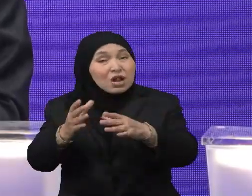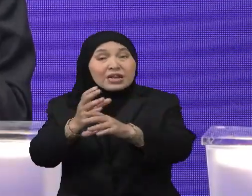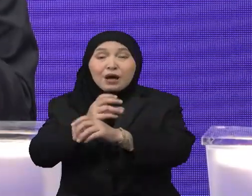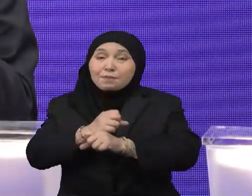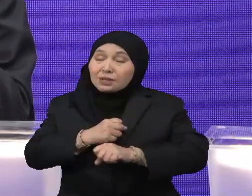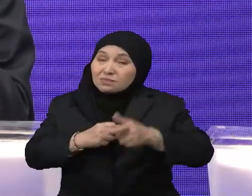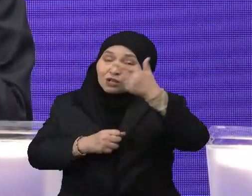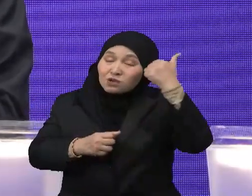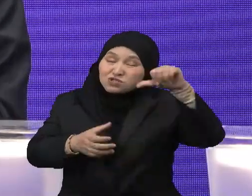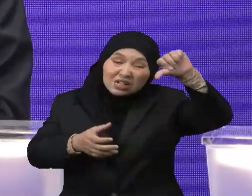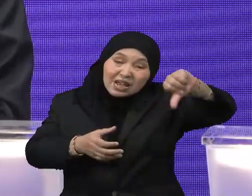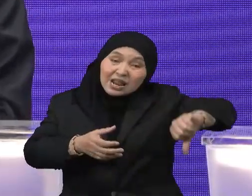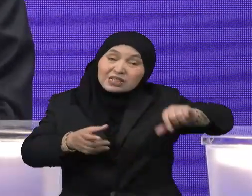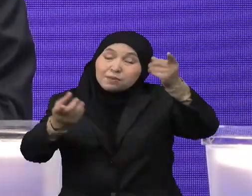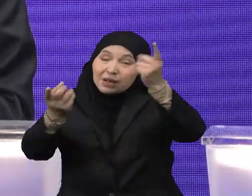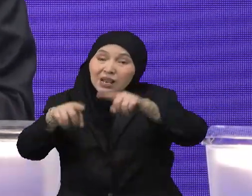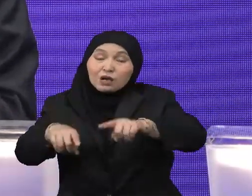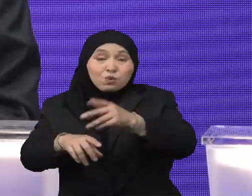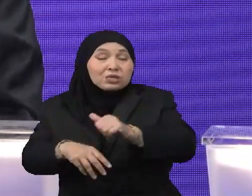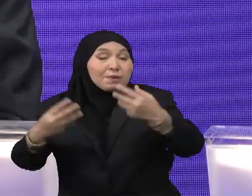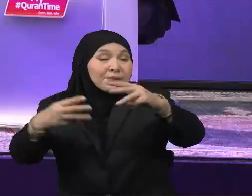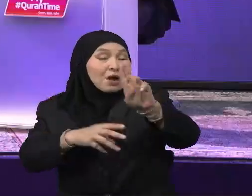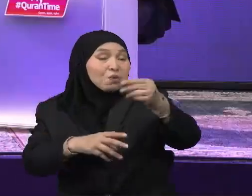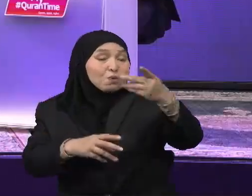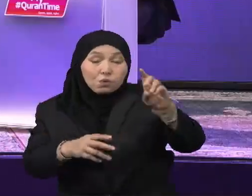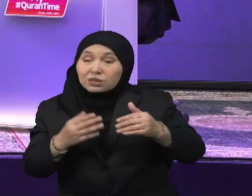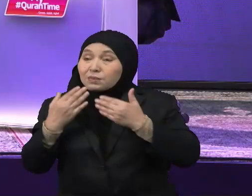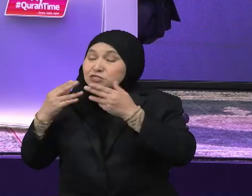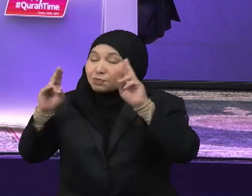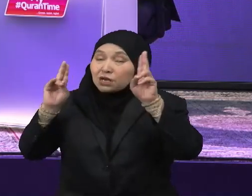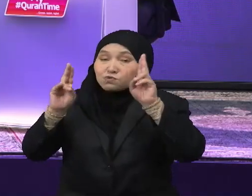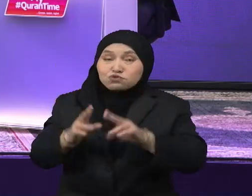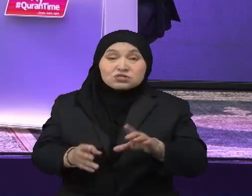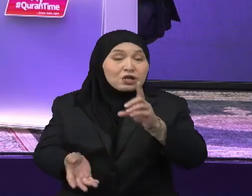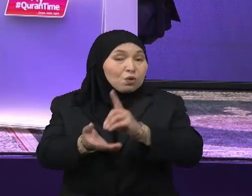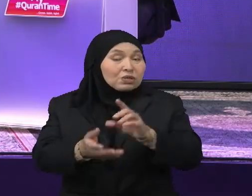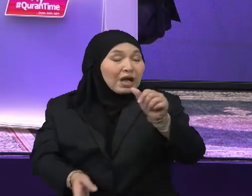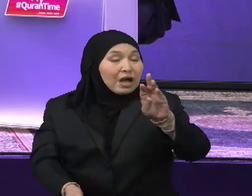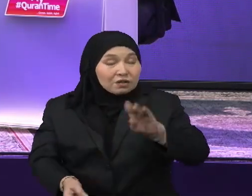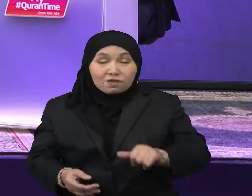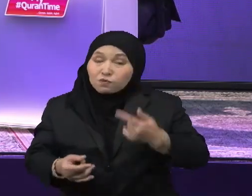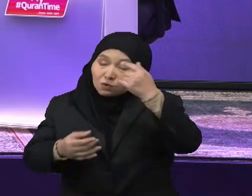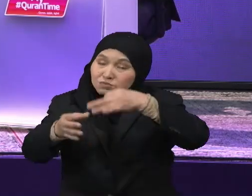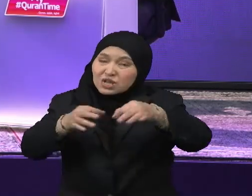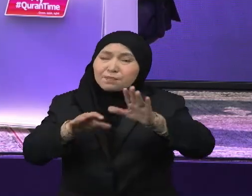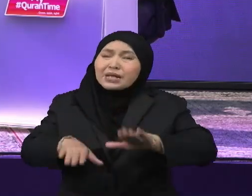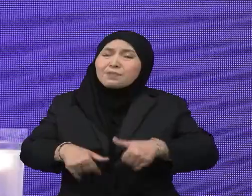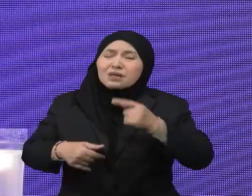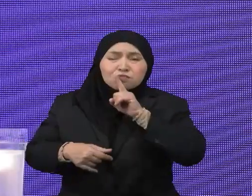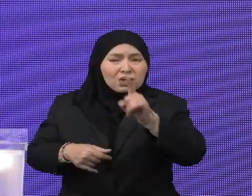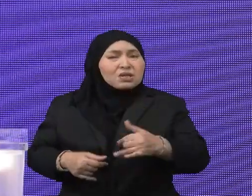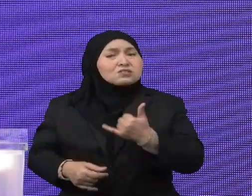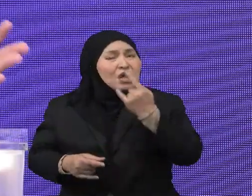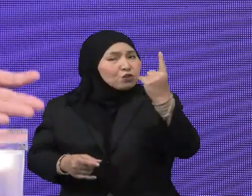berani kekalahan yang berlaku di Perang Uhud allahualam untuk menjelaskan Bagaimana sebenarnya satu